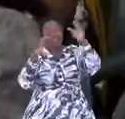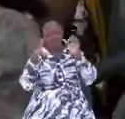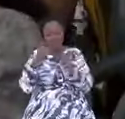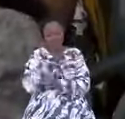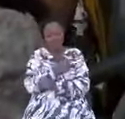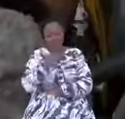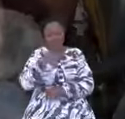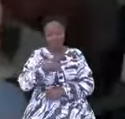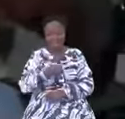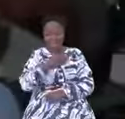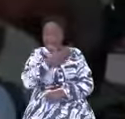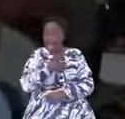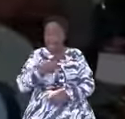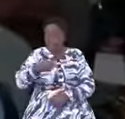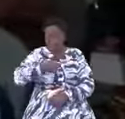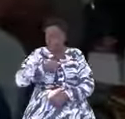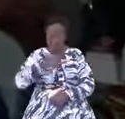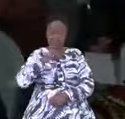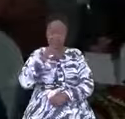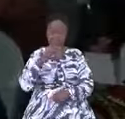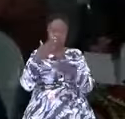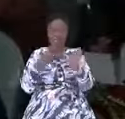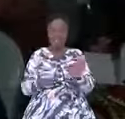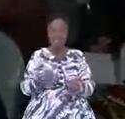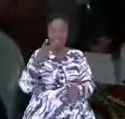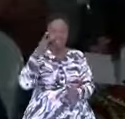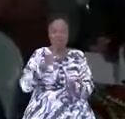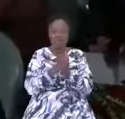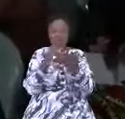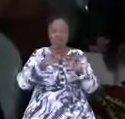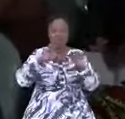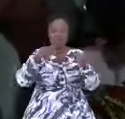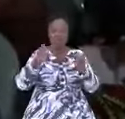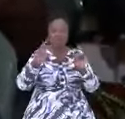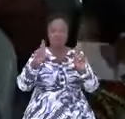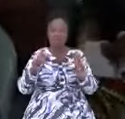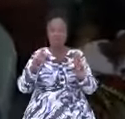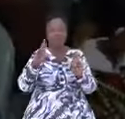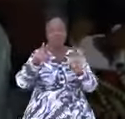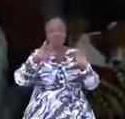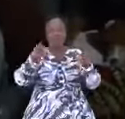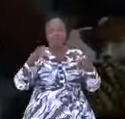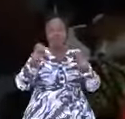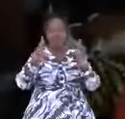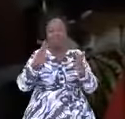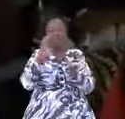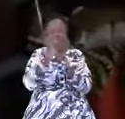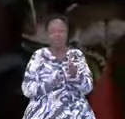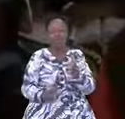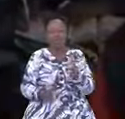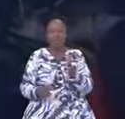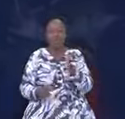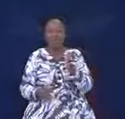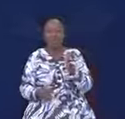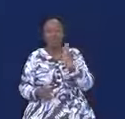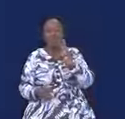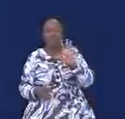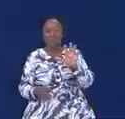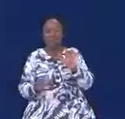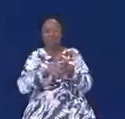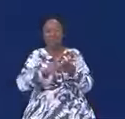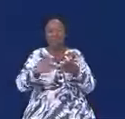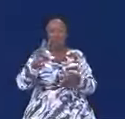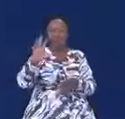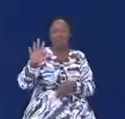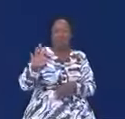voyons jérémy chapitre 5 au 25 jérémy j'ai mis 5 25 c'est à